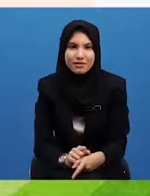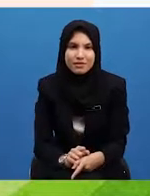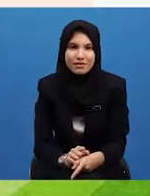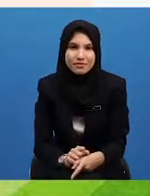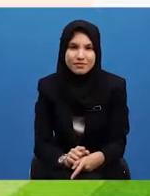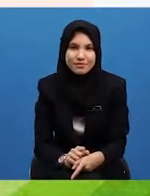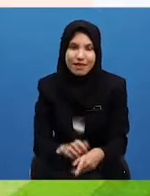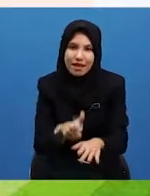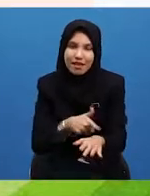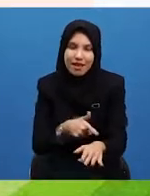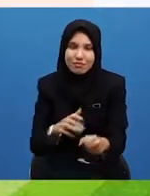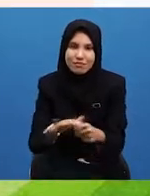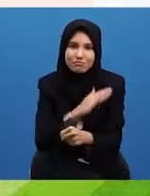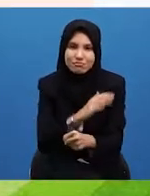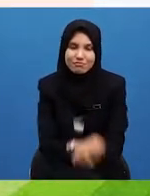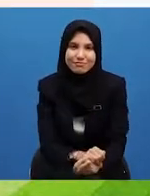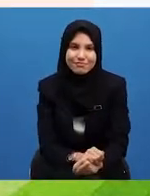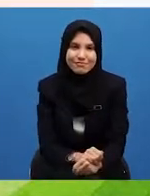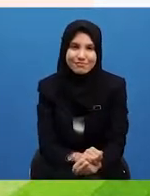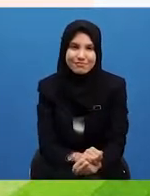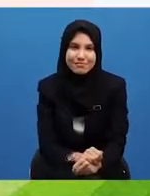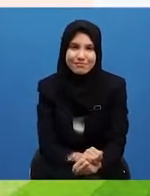bule lambat dipenuhkan